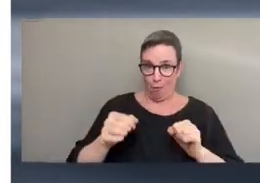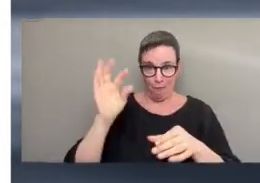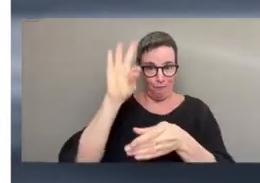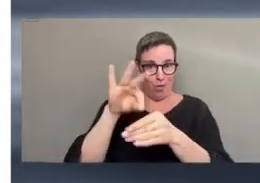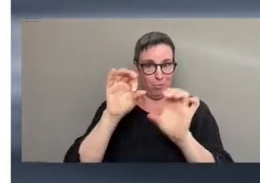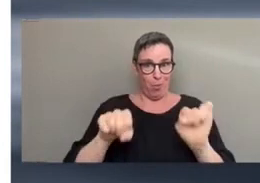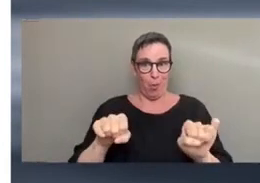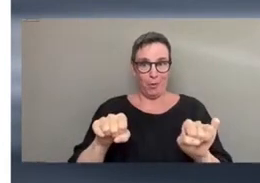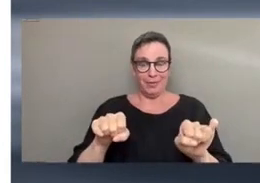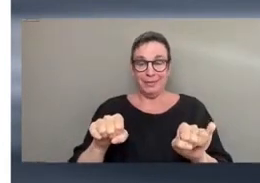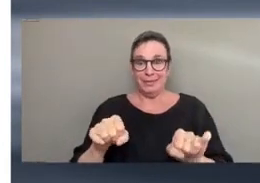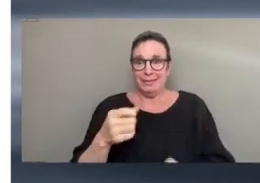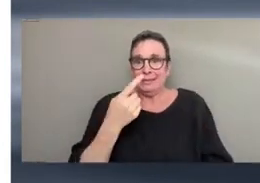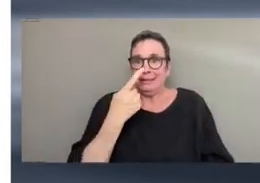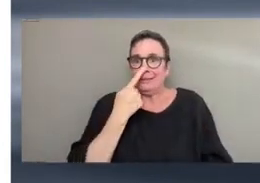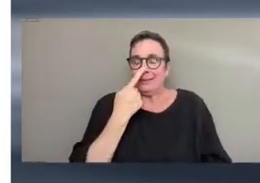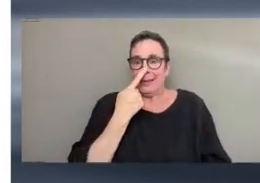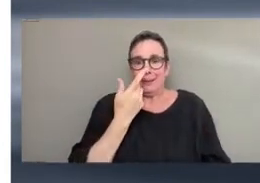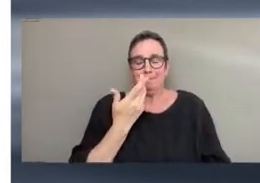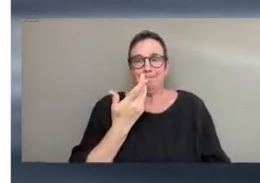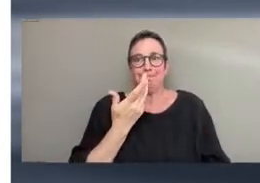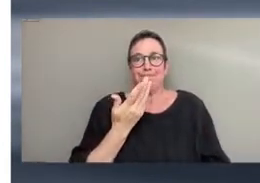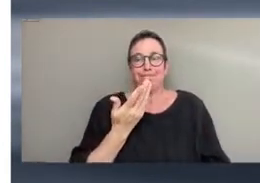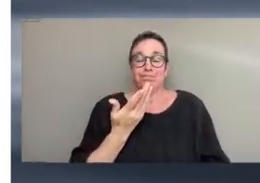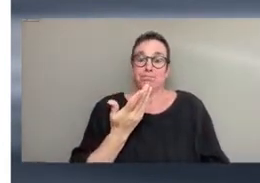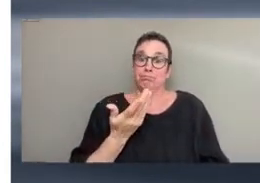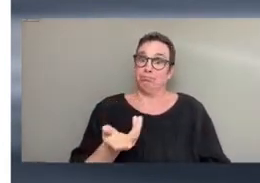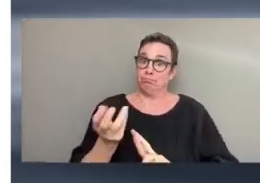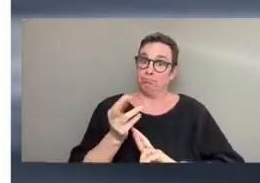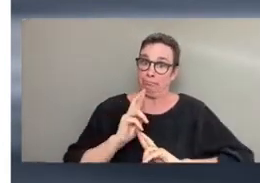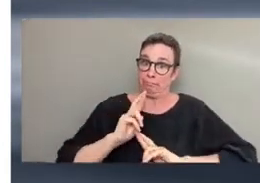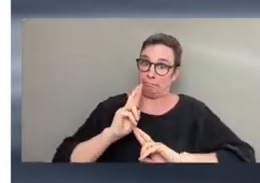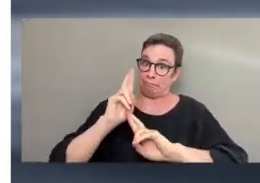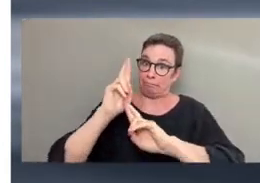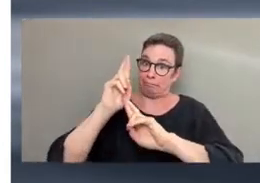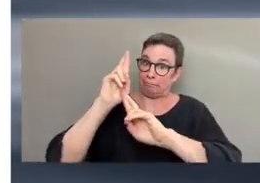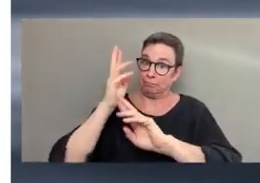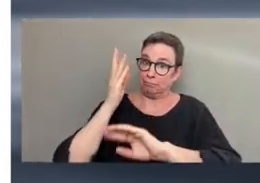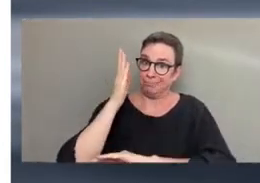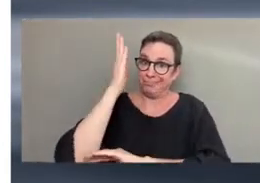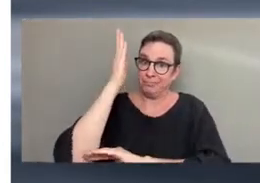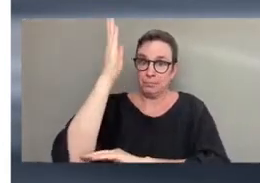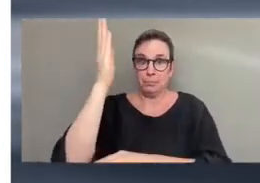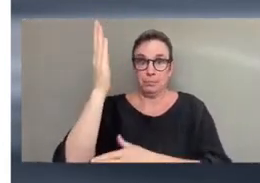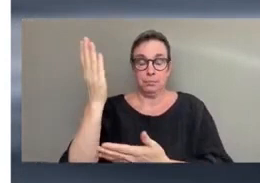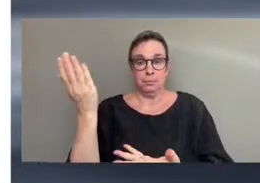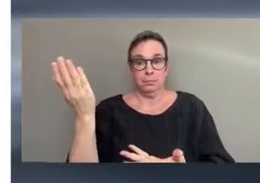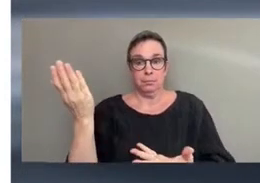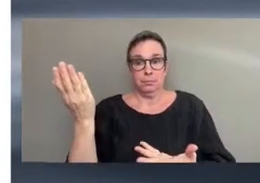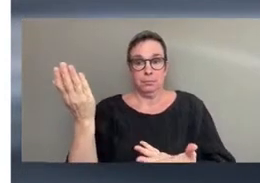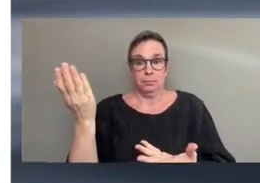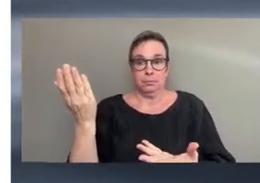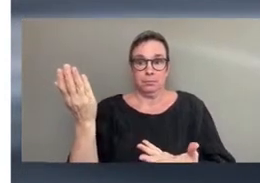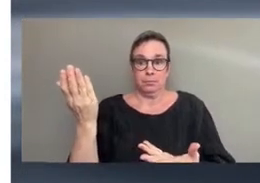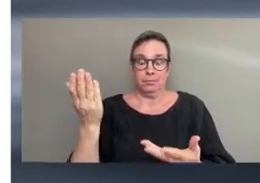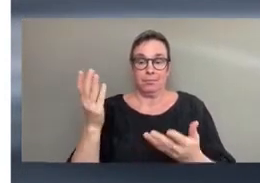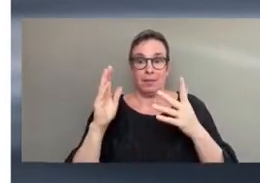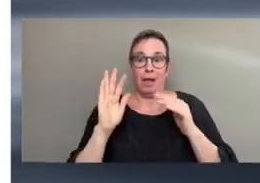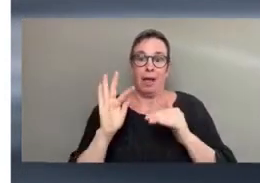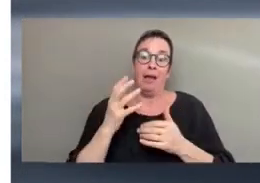pense que ça permettra aussi, je l'espère, de lutter contre